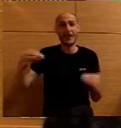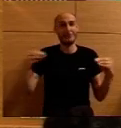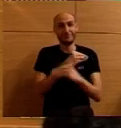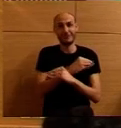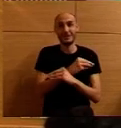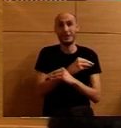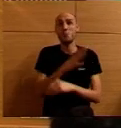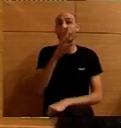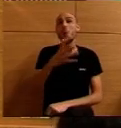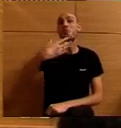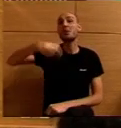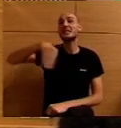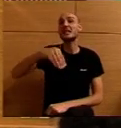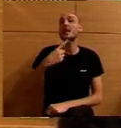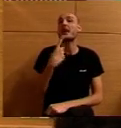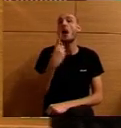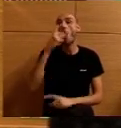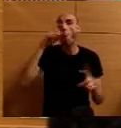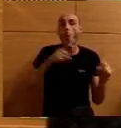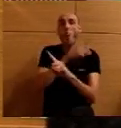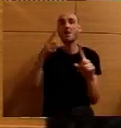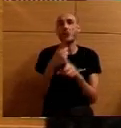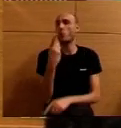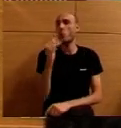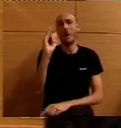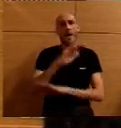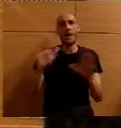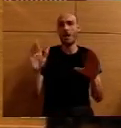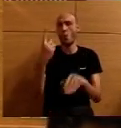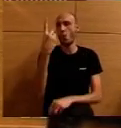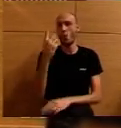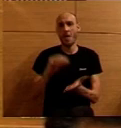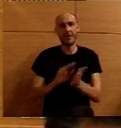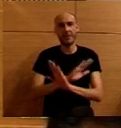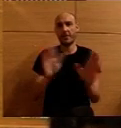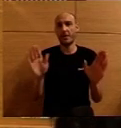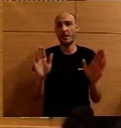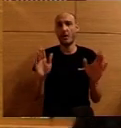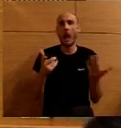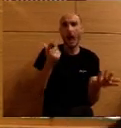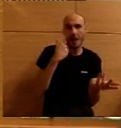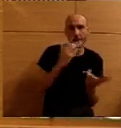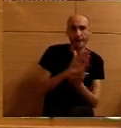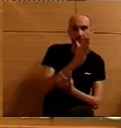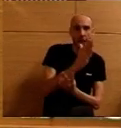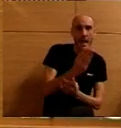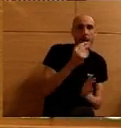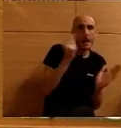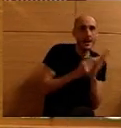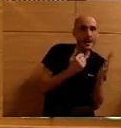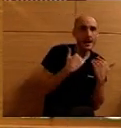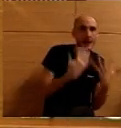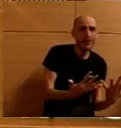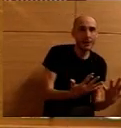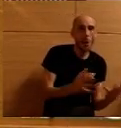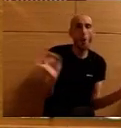l'any, o ràpid o una a l'any. I ja me dirà vostè si és falta de previsió o no